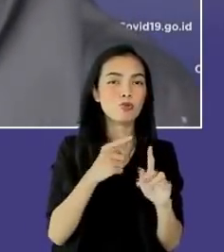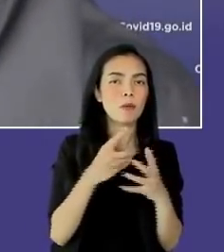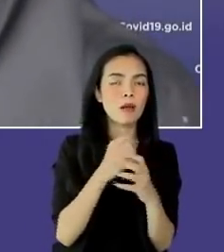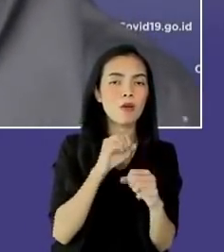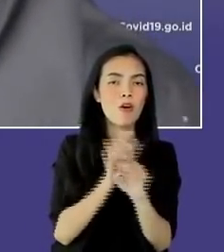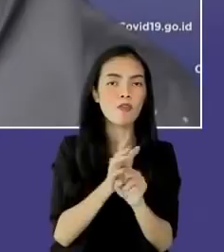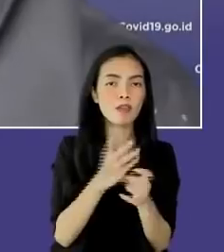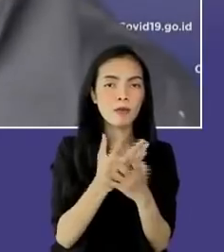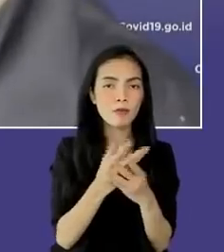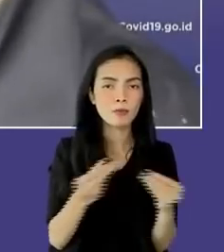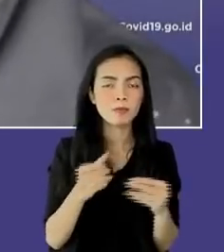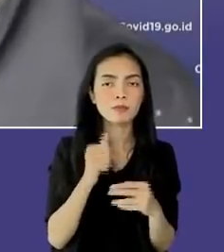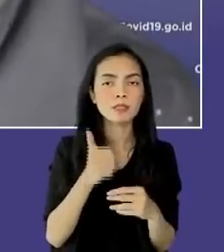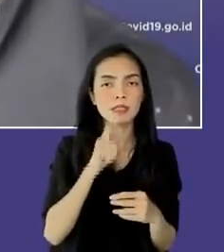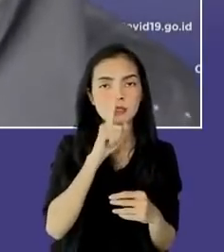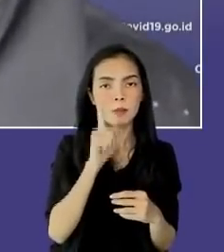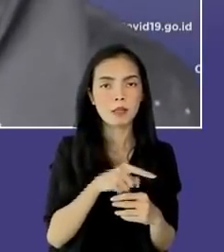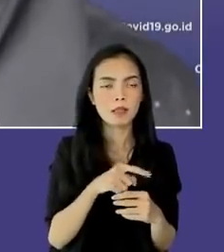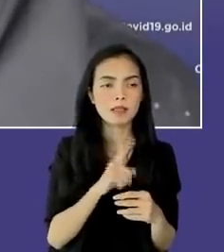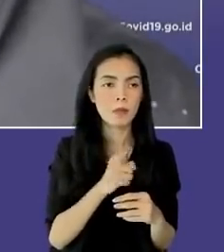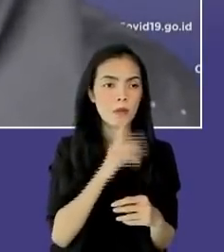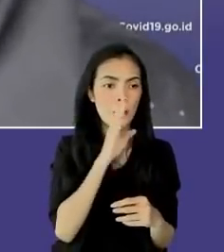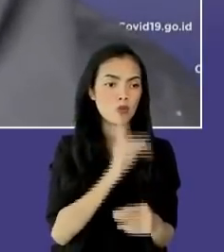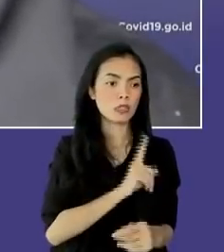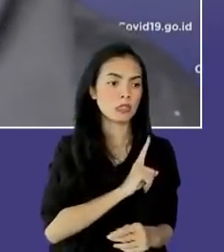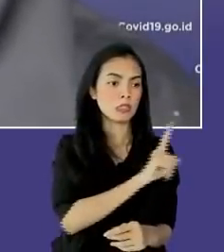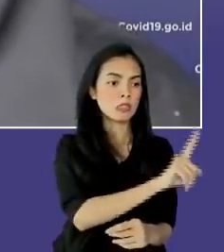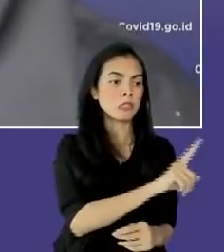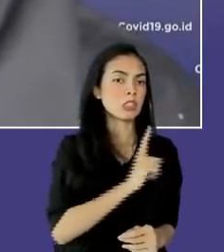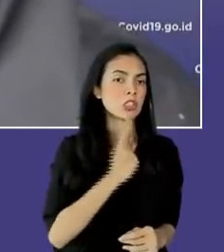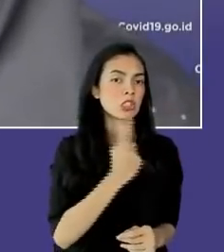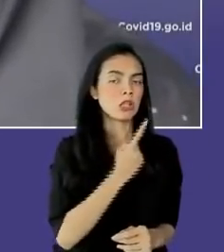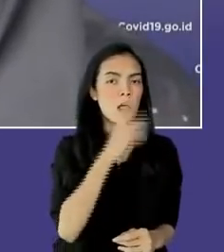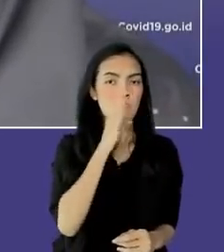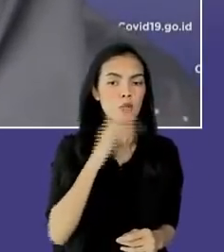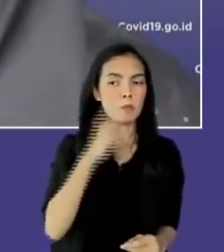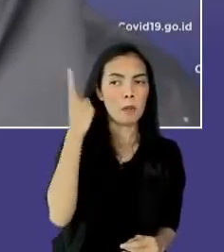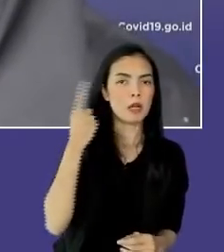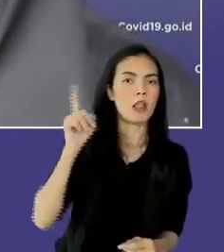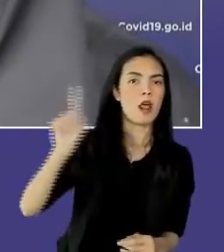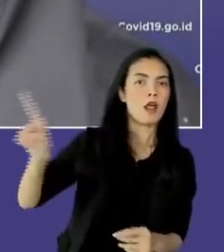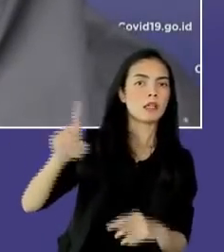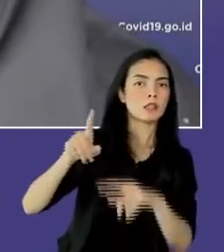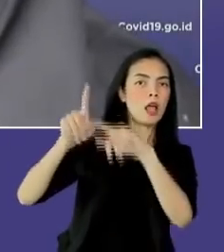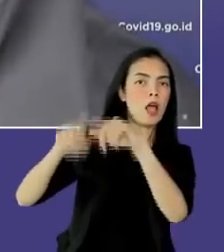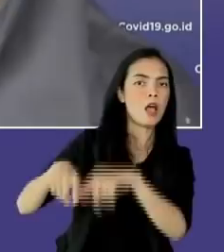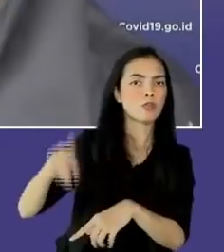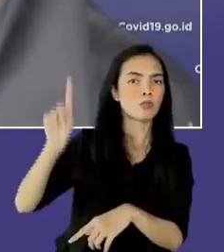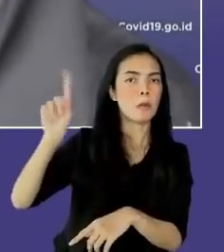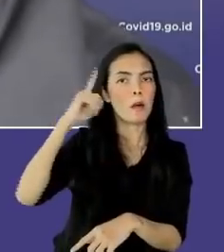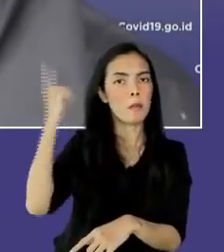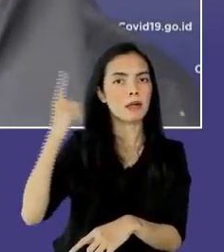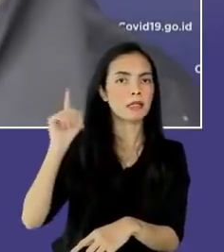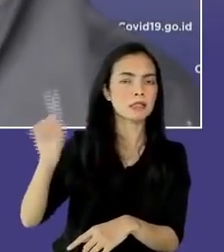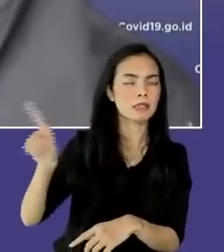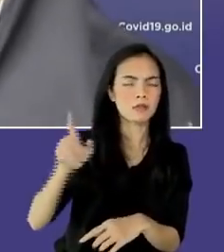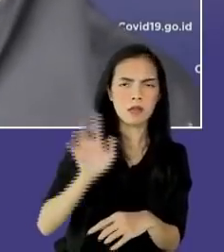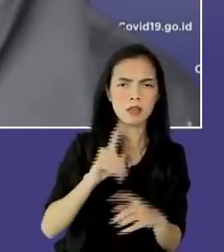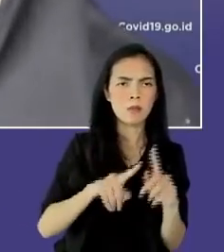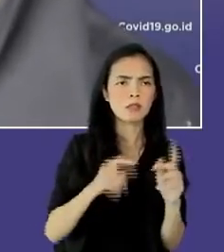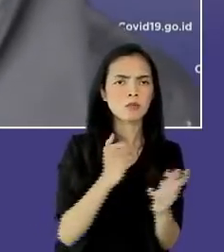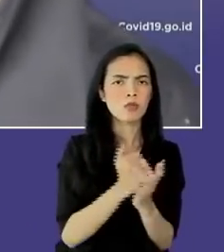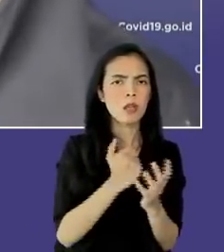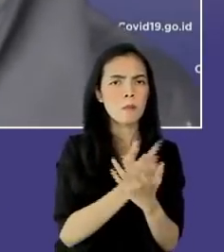nggak mungkin sendirian ya Dokter Dewi ya, dan nggak mungkin pemerintah sendirian, karena ujung tombak sebetulnya adalah masyarakat sendiri, yang lebih banyak tuh masyarakat